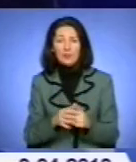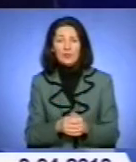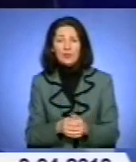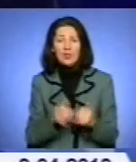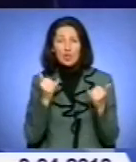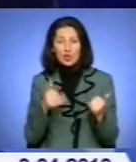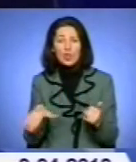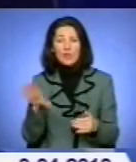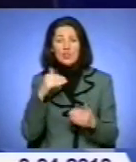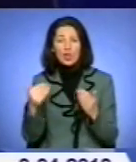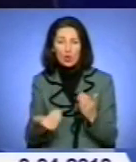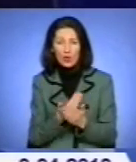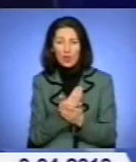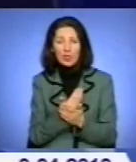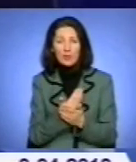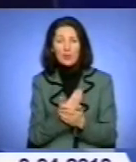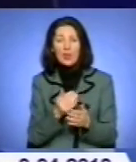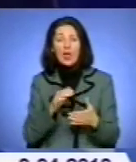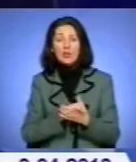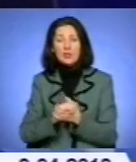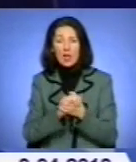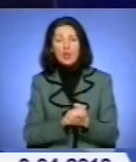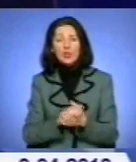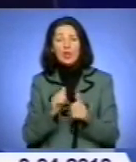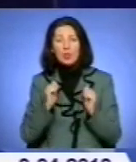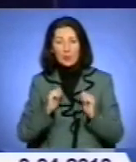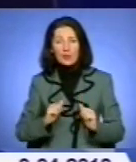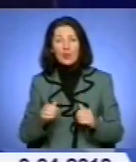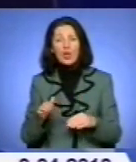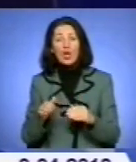На сьогодні це всі новини. Злагоди, миру і достатку у ваших